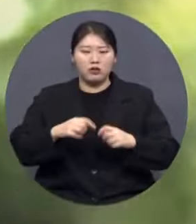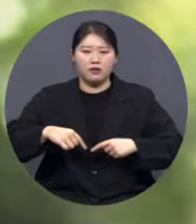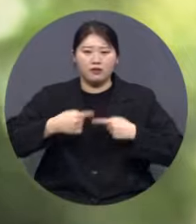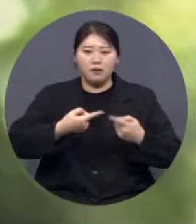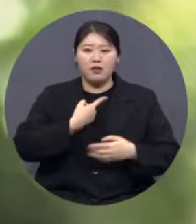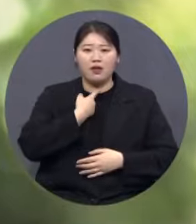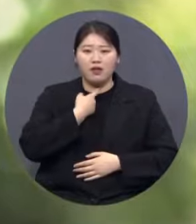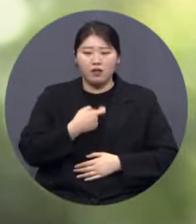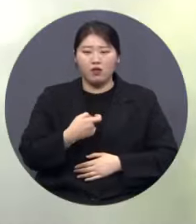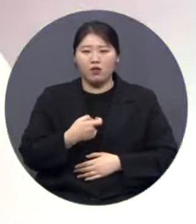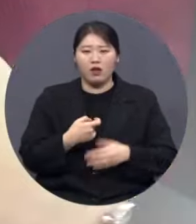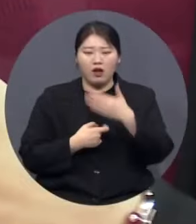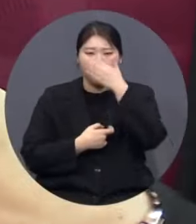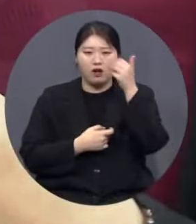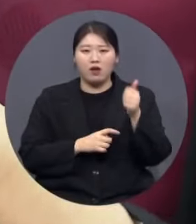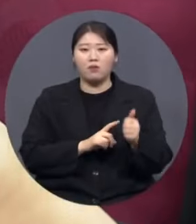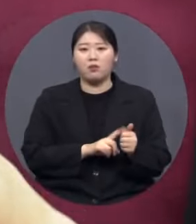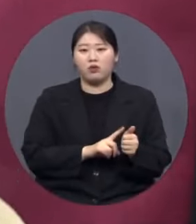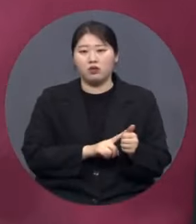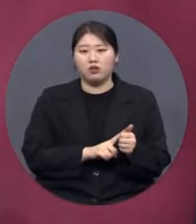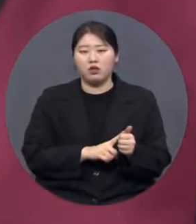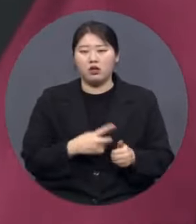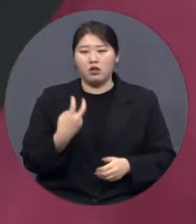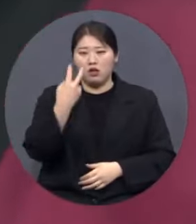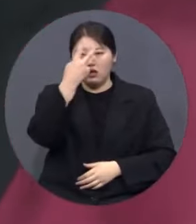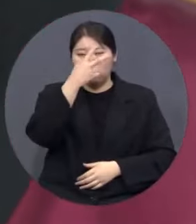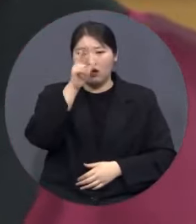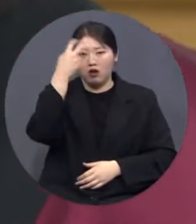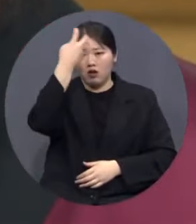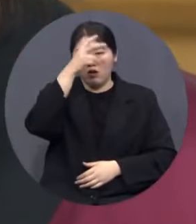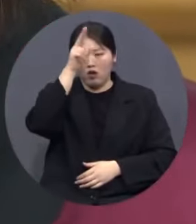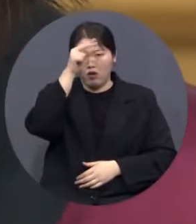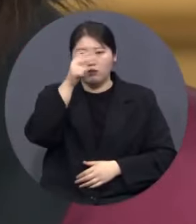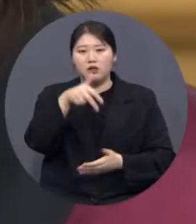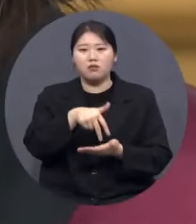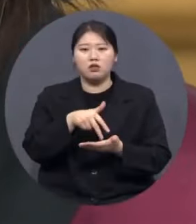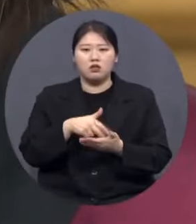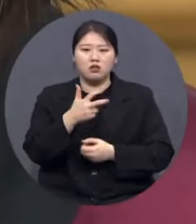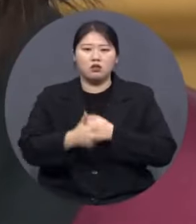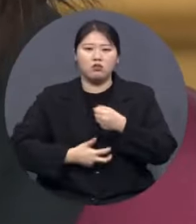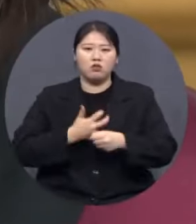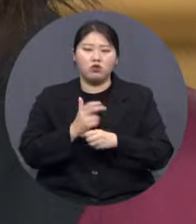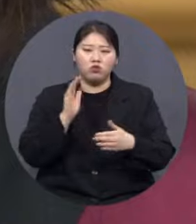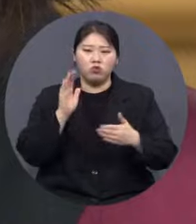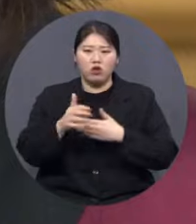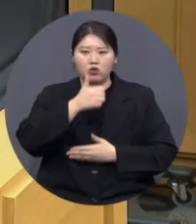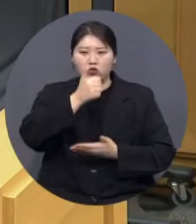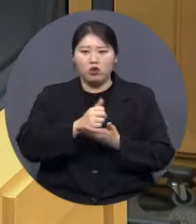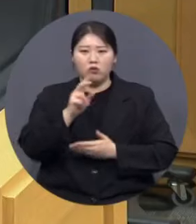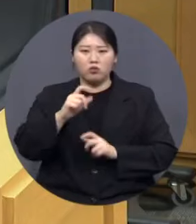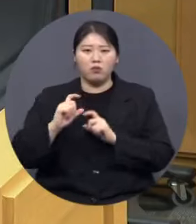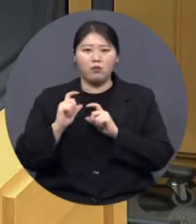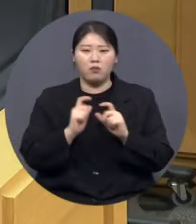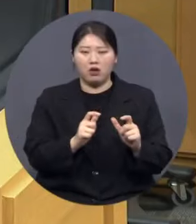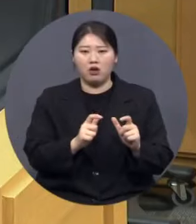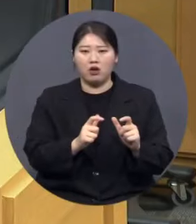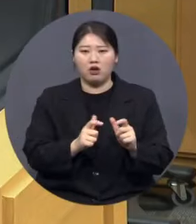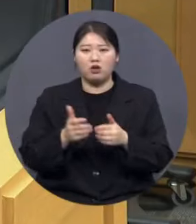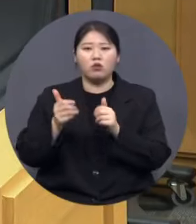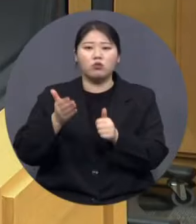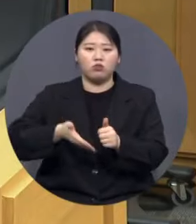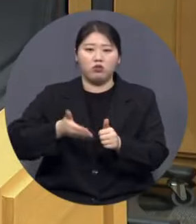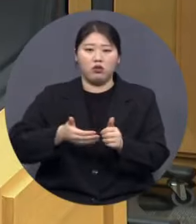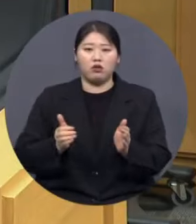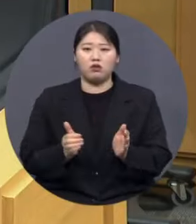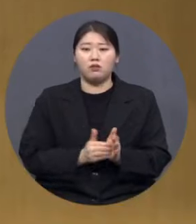참전했던 강순주 할아버지. 검찰은 70여 년이 지나서야 강할아버지에게 무죄를 선고해달라고 재판부에